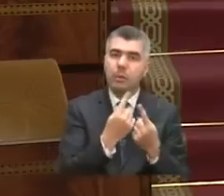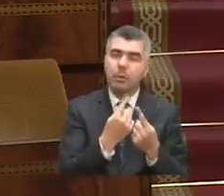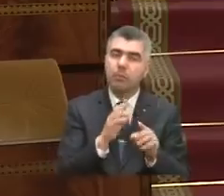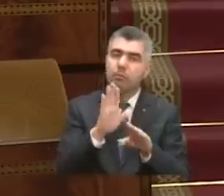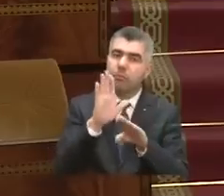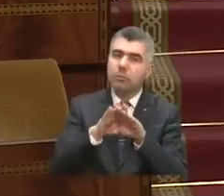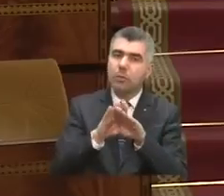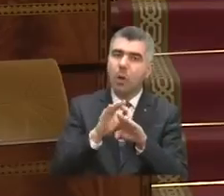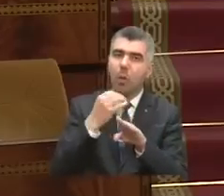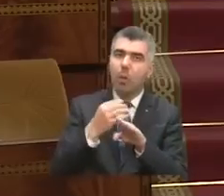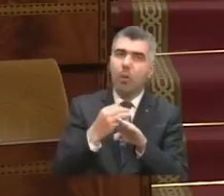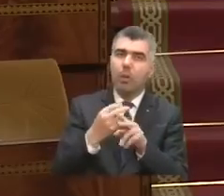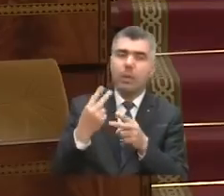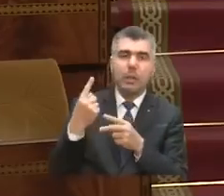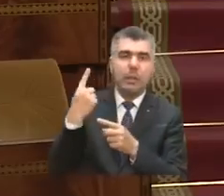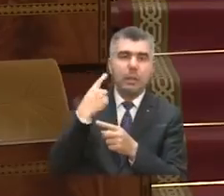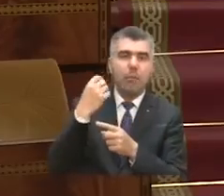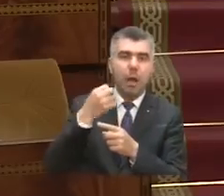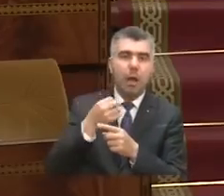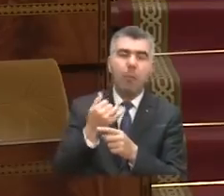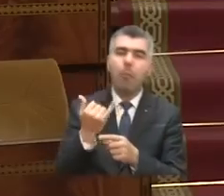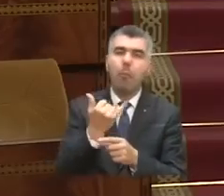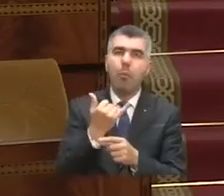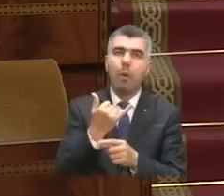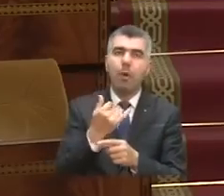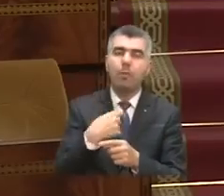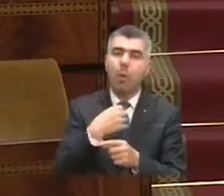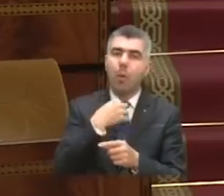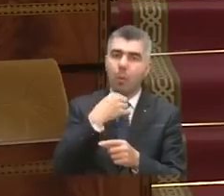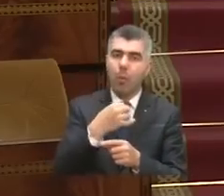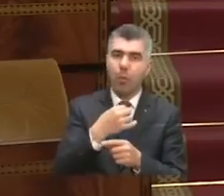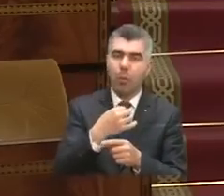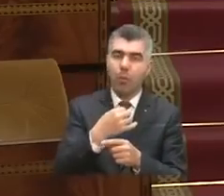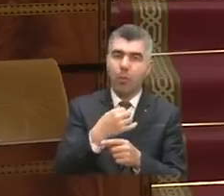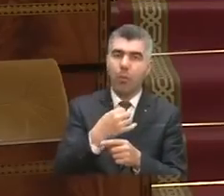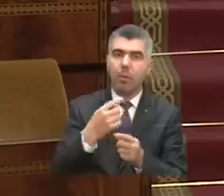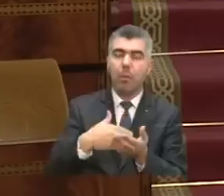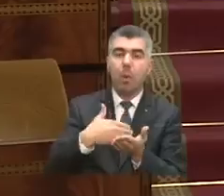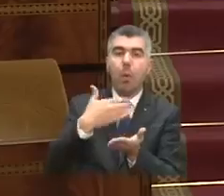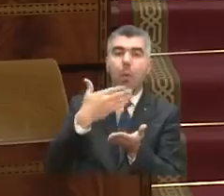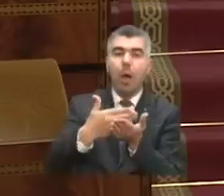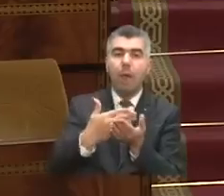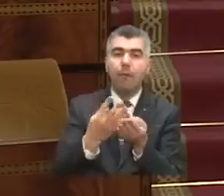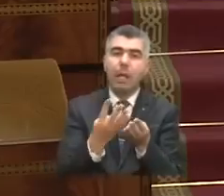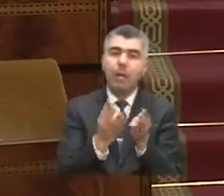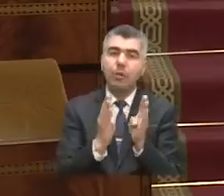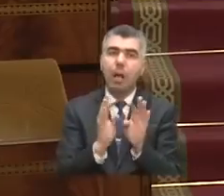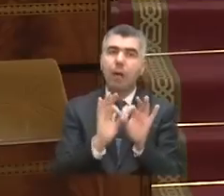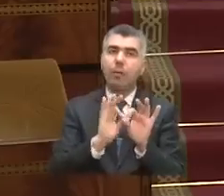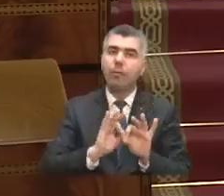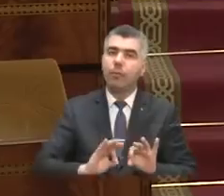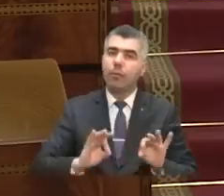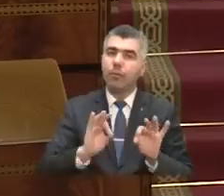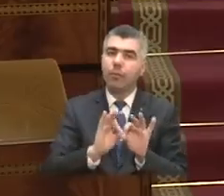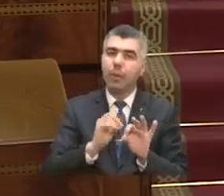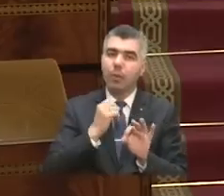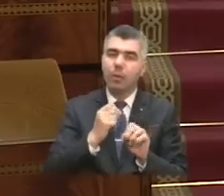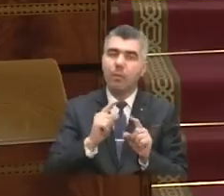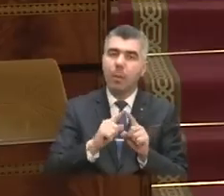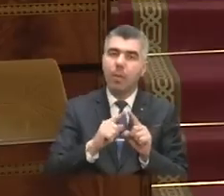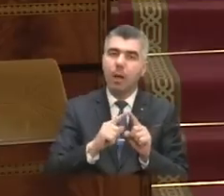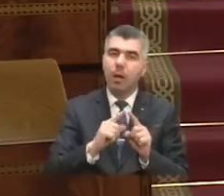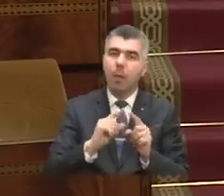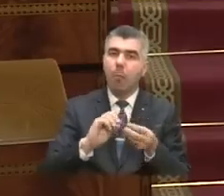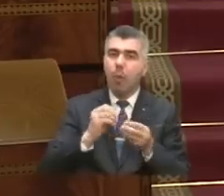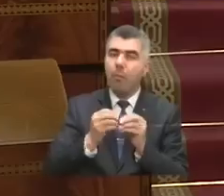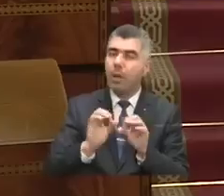المعني بالأمر خاصك تستمع له. دابا أنت أصدرت عليا حكم بأنني أنا اللي وقفت اللجنة، بأن هذا بحال شي واحد اللي كيدير الفوضى في هذه